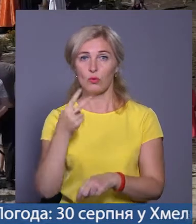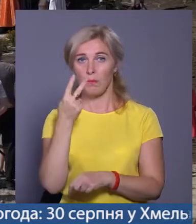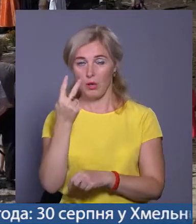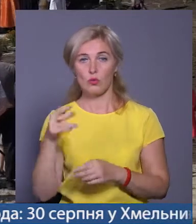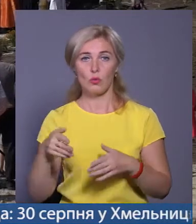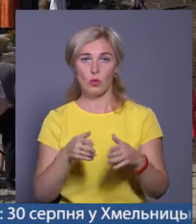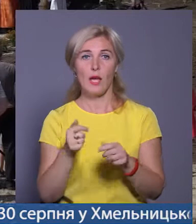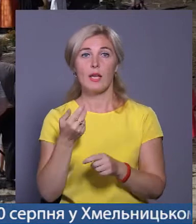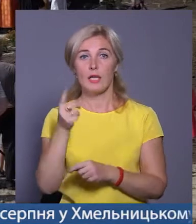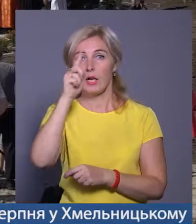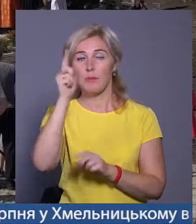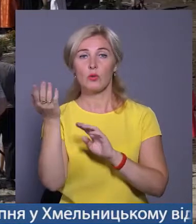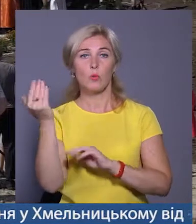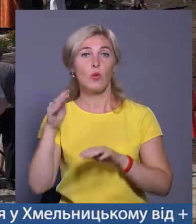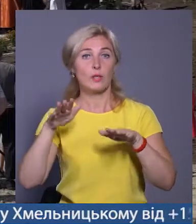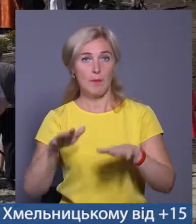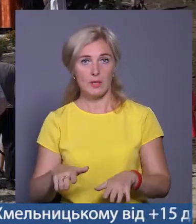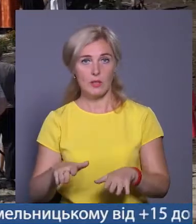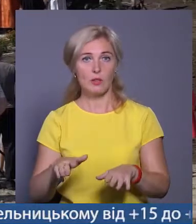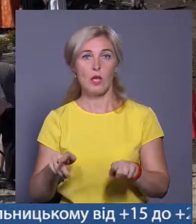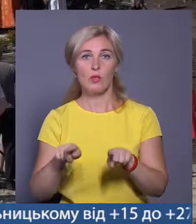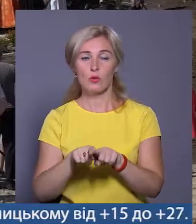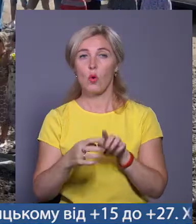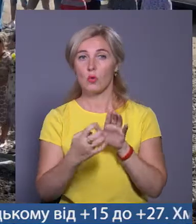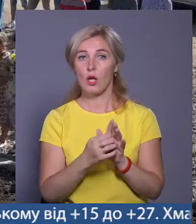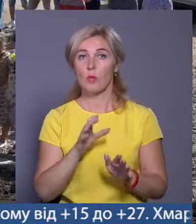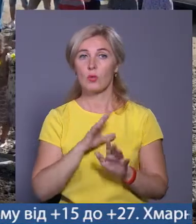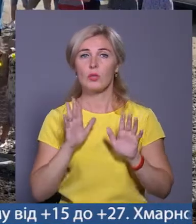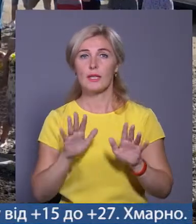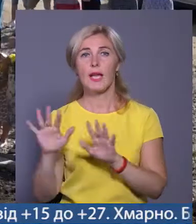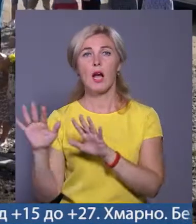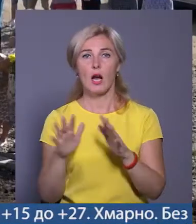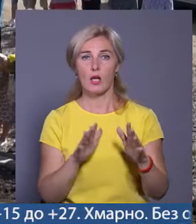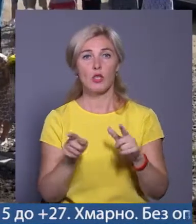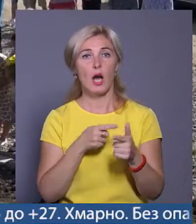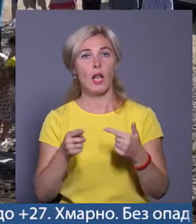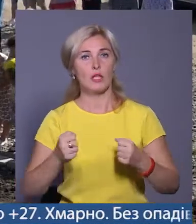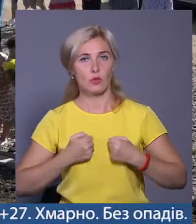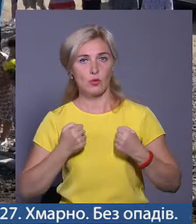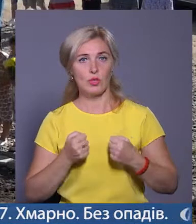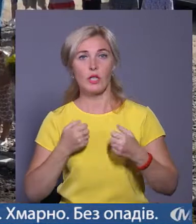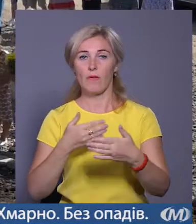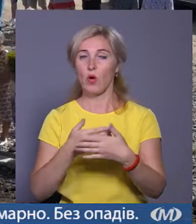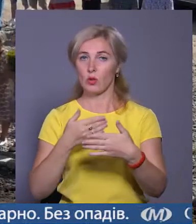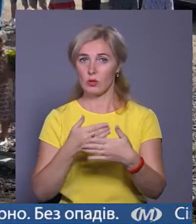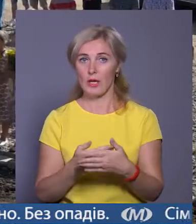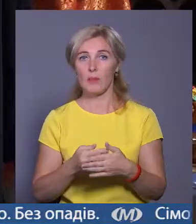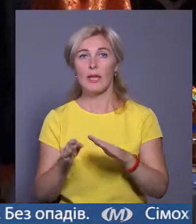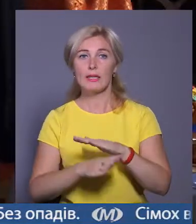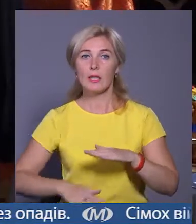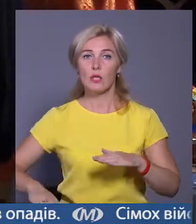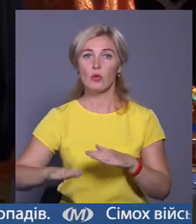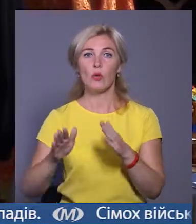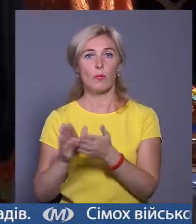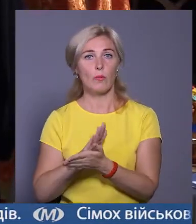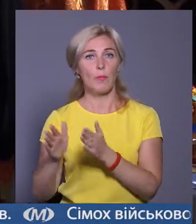доріжку. Кілька місяців тому на місці меморіального знака були лише хащі. Але зусиллями меценатів та волонтерів територію привели